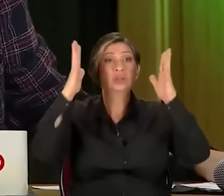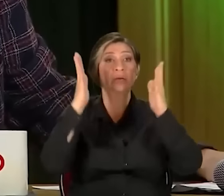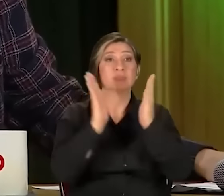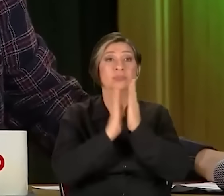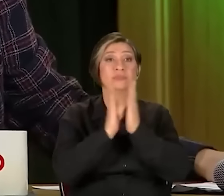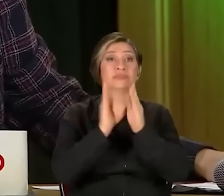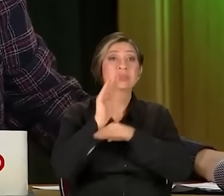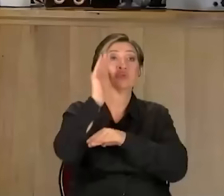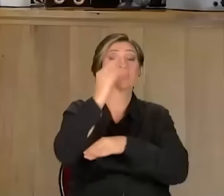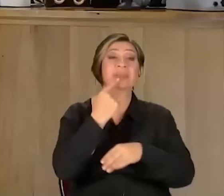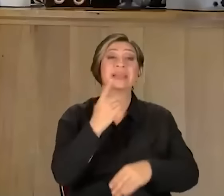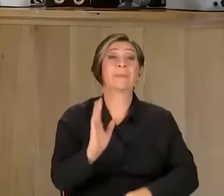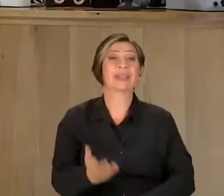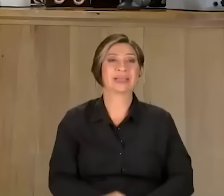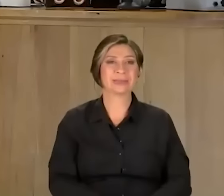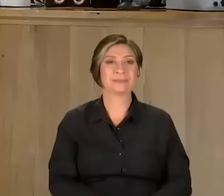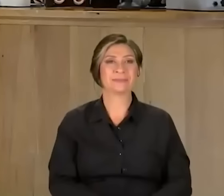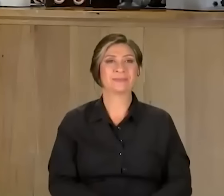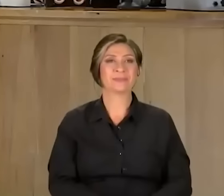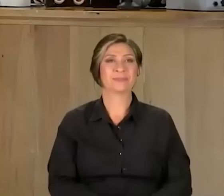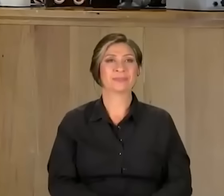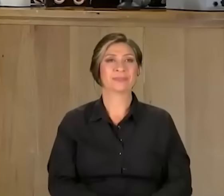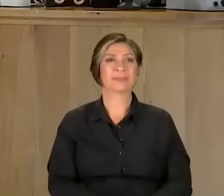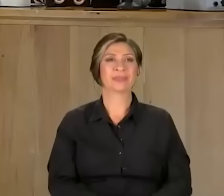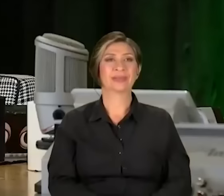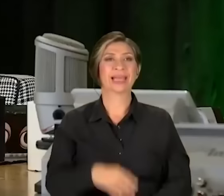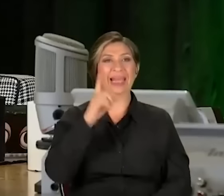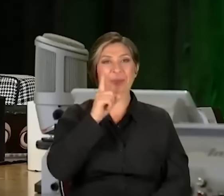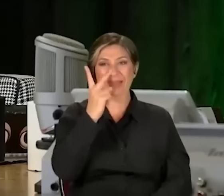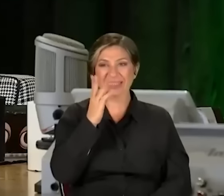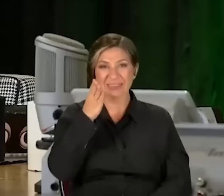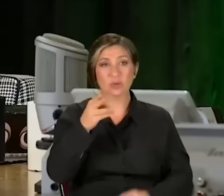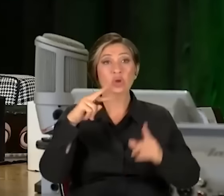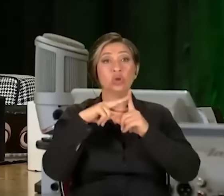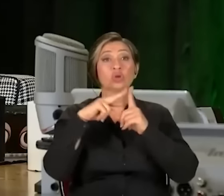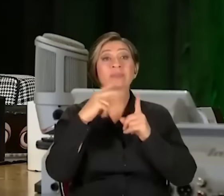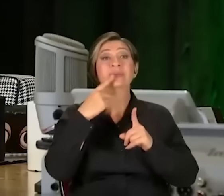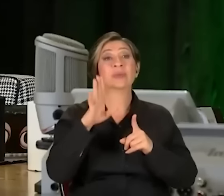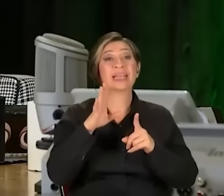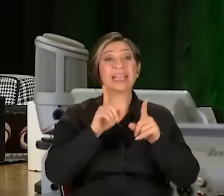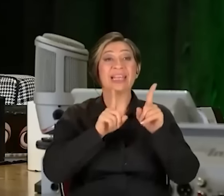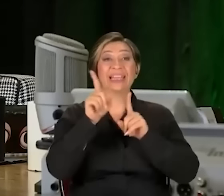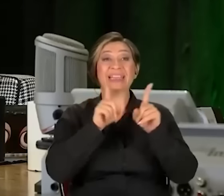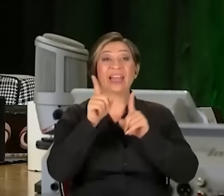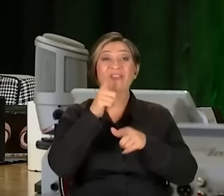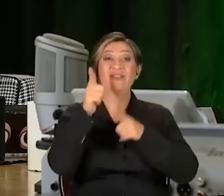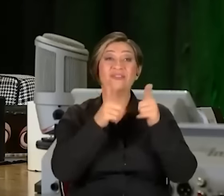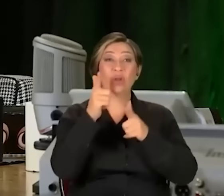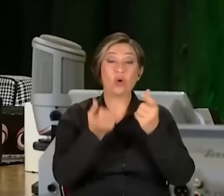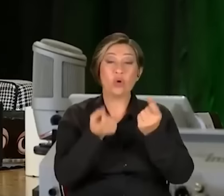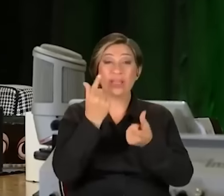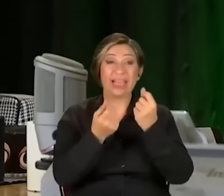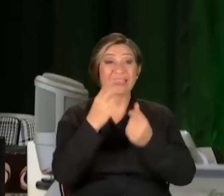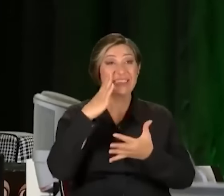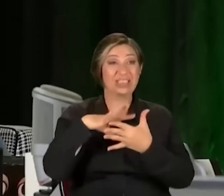Yaşıyorum diyemedik. Böyle gerizekalılık olabilir mi? Ben ilk çıktığımda YouTube demiyorlardı. İnternette videolar üreten